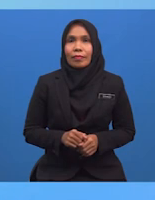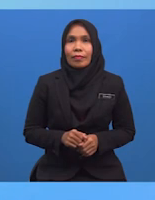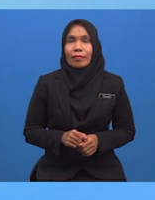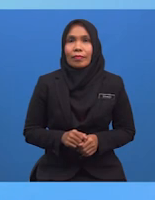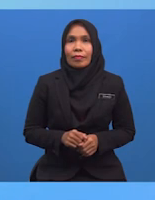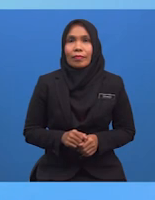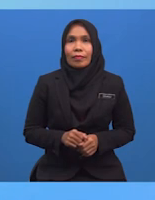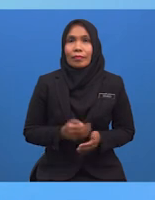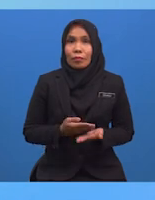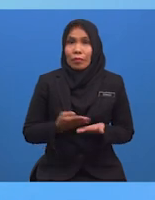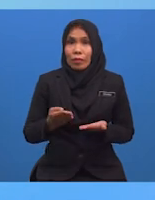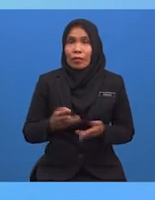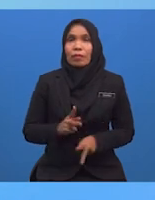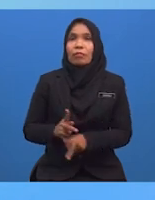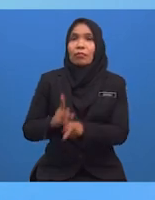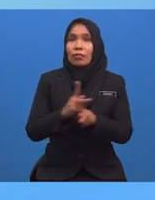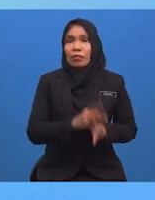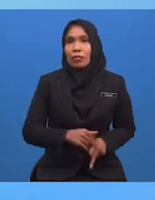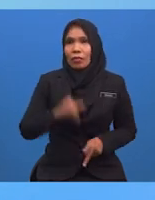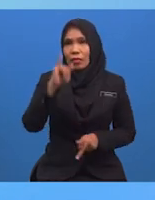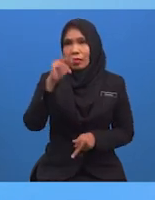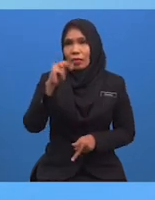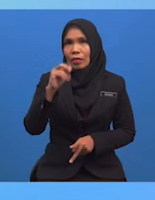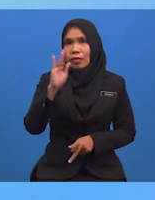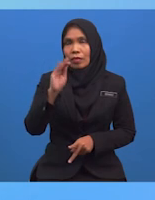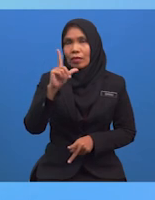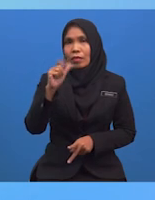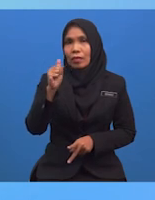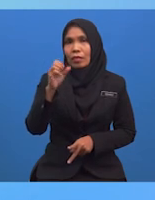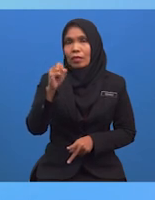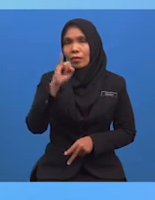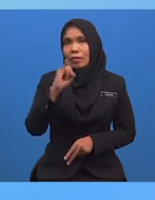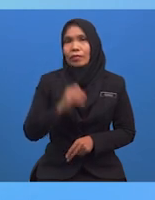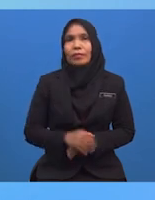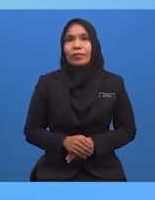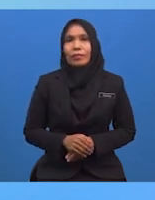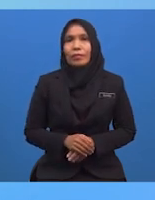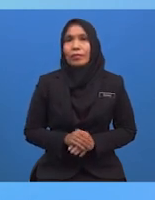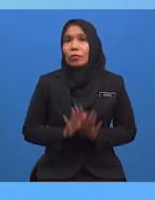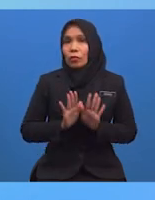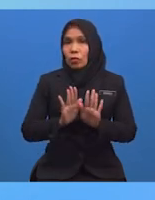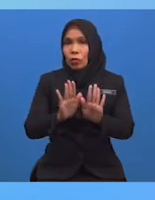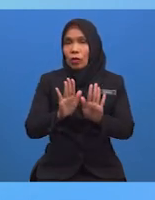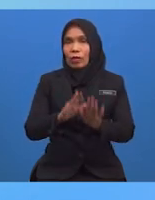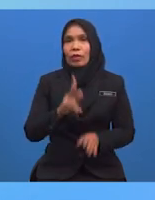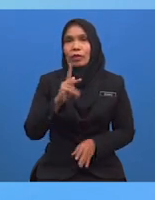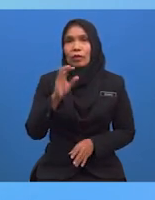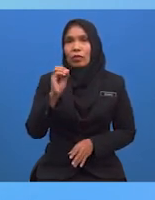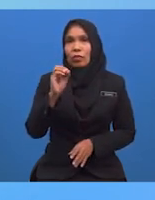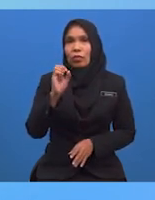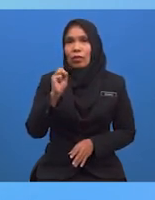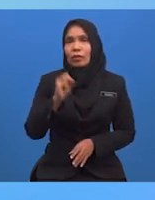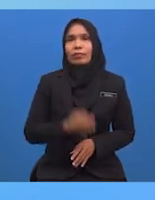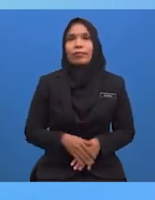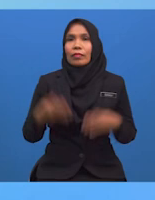Manakala, bagi mengawal inflasi tolakan kos pula, ada empat dasar makroekonomi yang